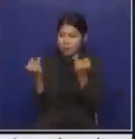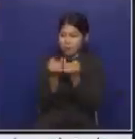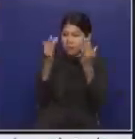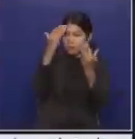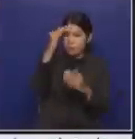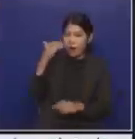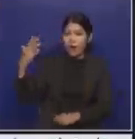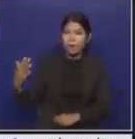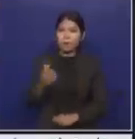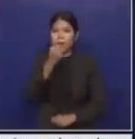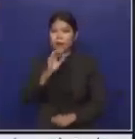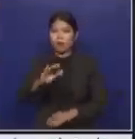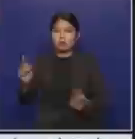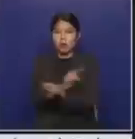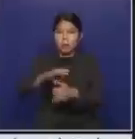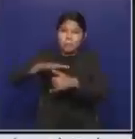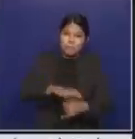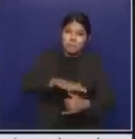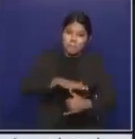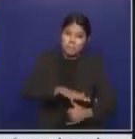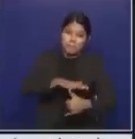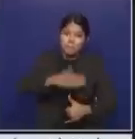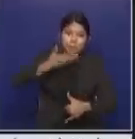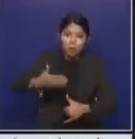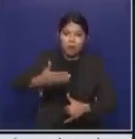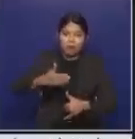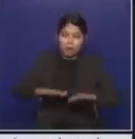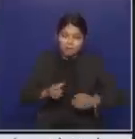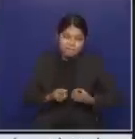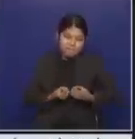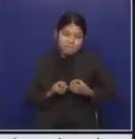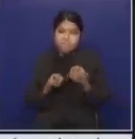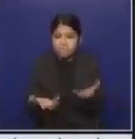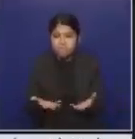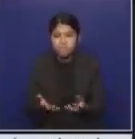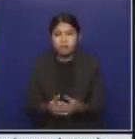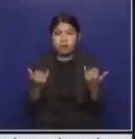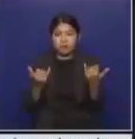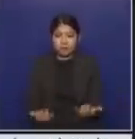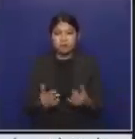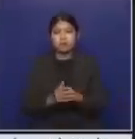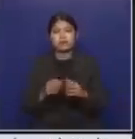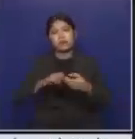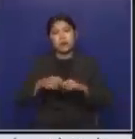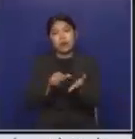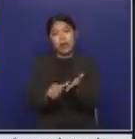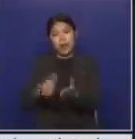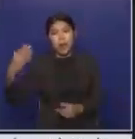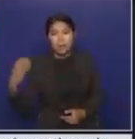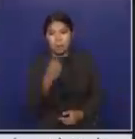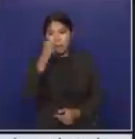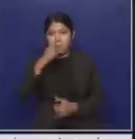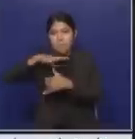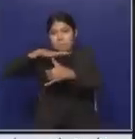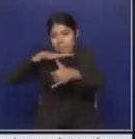เป็นเพราะอำนาจนิยมของสังคมกดทับเข้ามาโดยตลอดการแก้ไขปัญหานี้เราจะใช้อำนาจนิยม